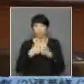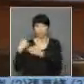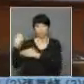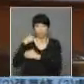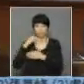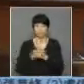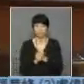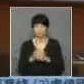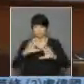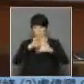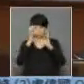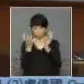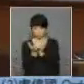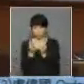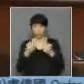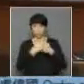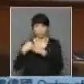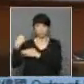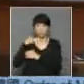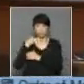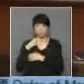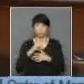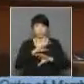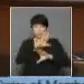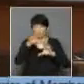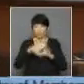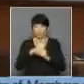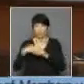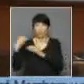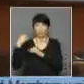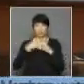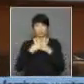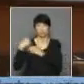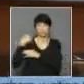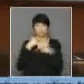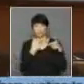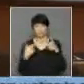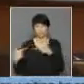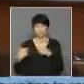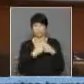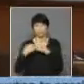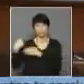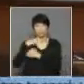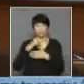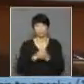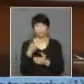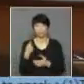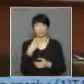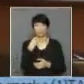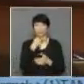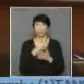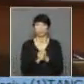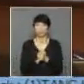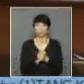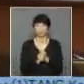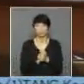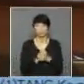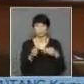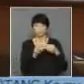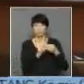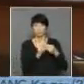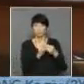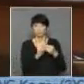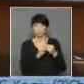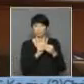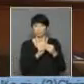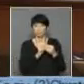指整體的競爭力、綜合性的競爭力、持續的競爭力，簡單來說就是軟實力和硬